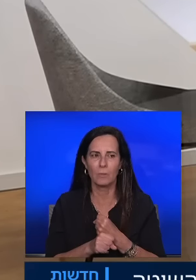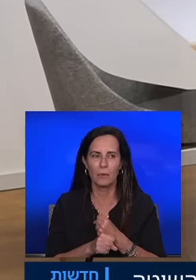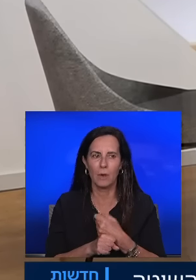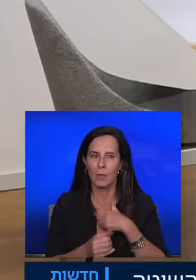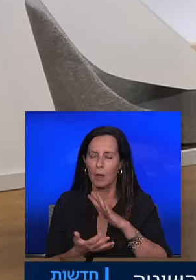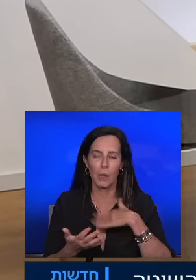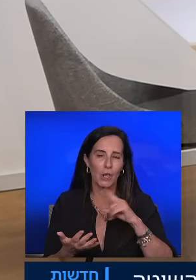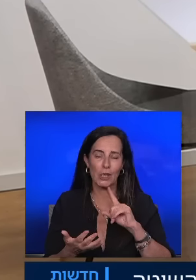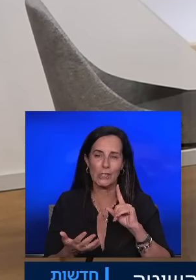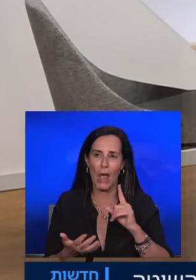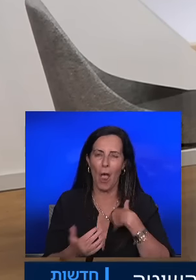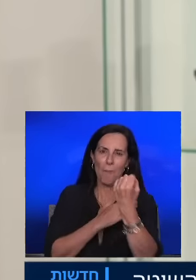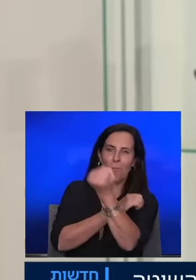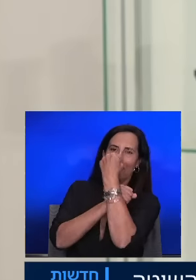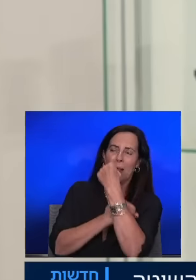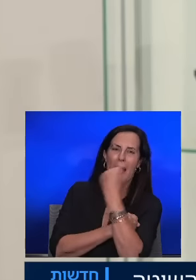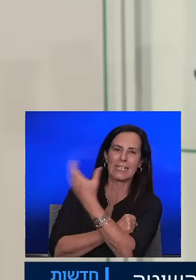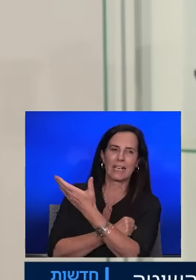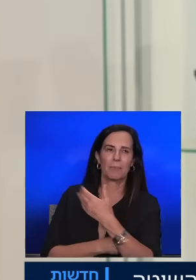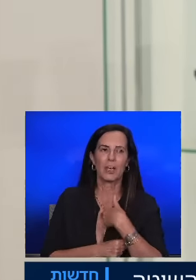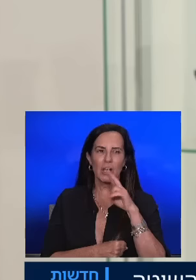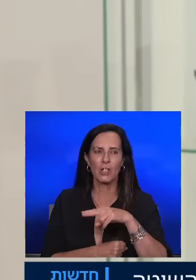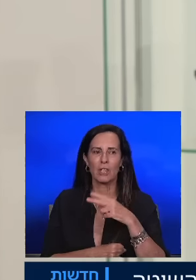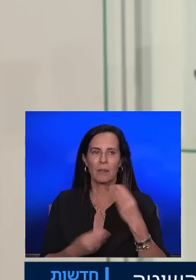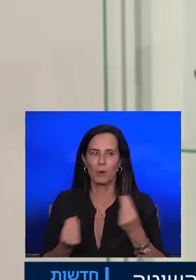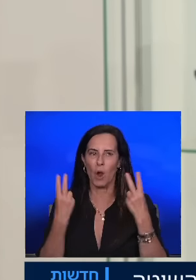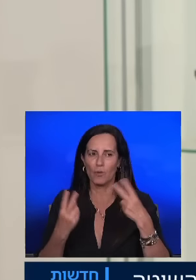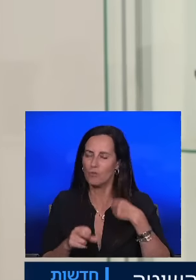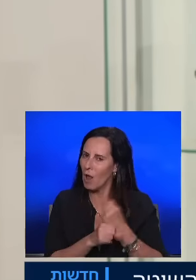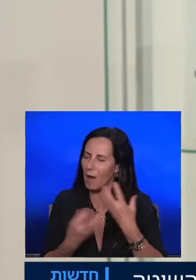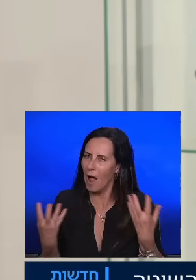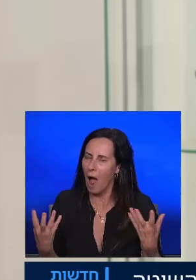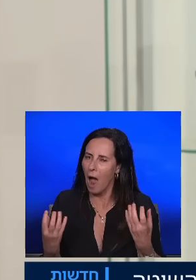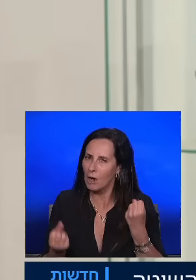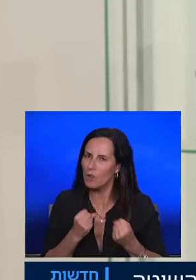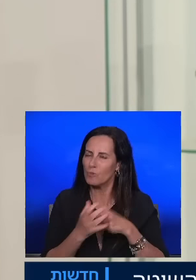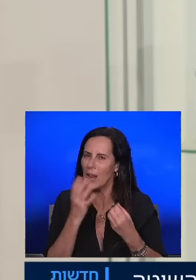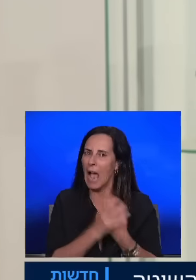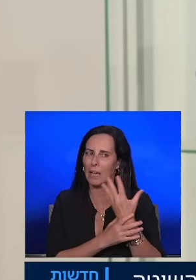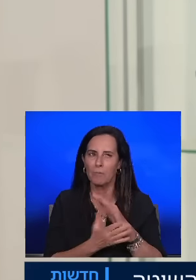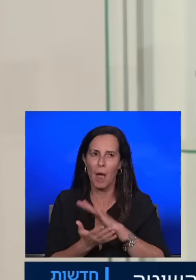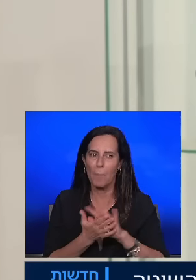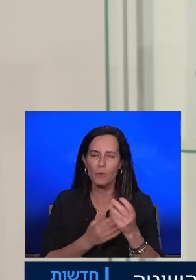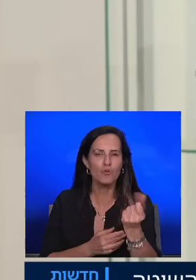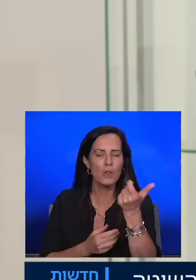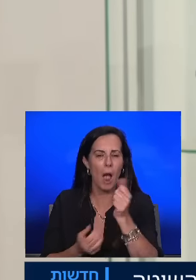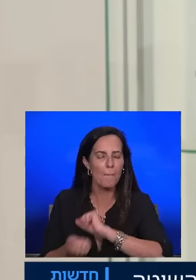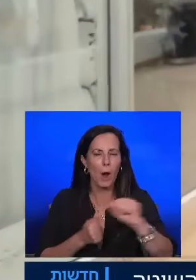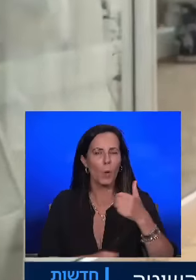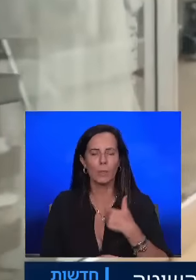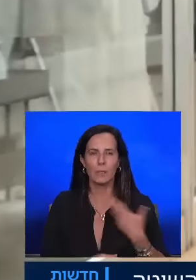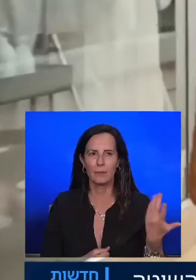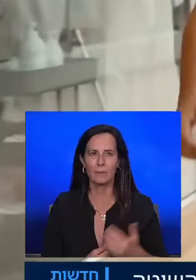מולם. זה לא כוחות בכלל. יש לי פה מפעל חיים שעבדתי הרבה כדי להקים אותו, ופשוט בשנייה אחת הרגו